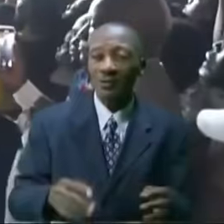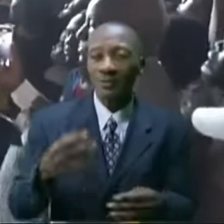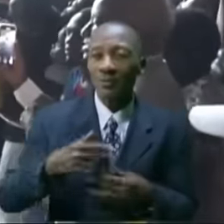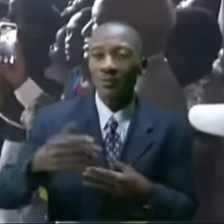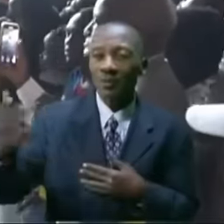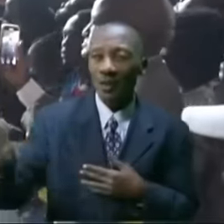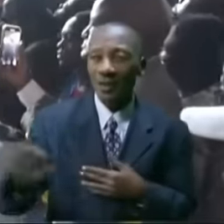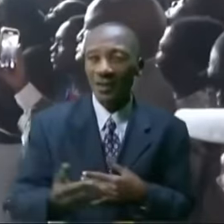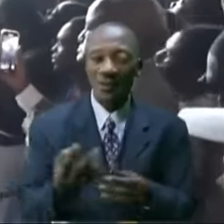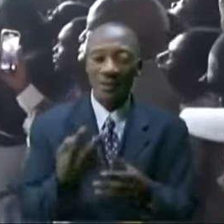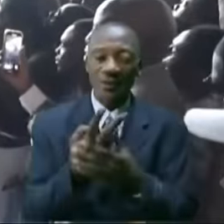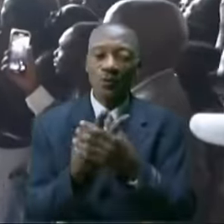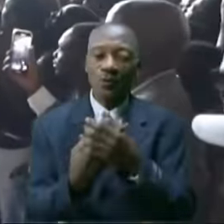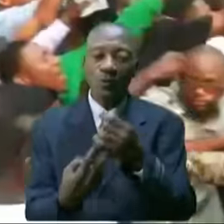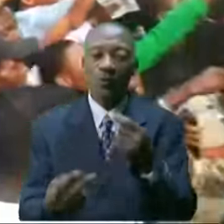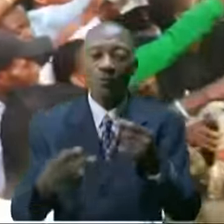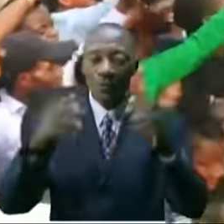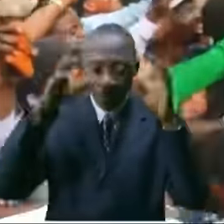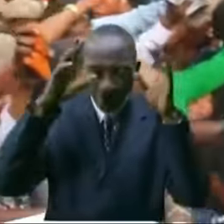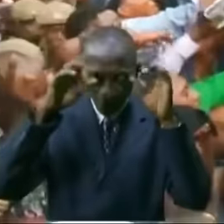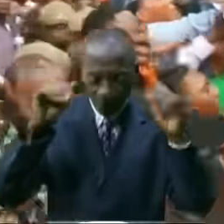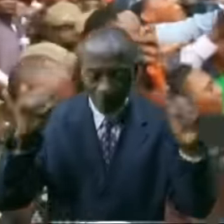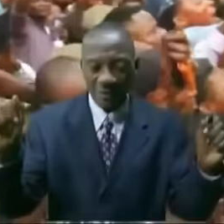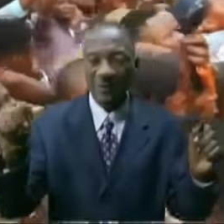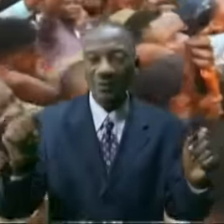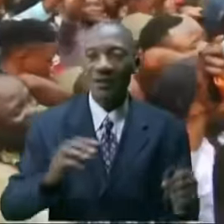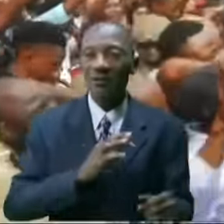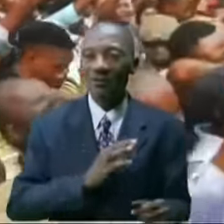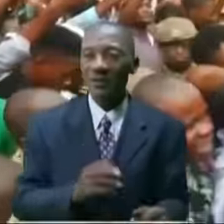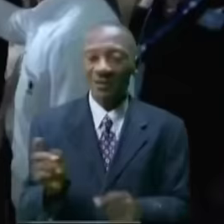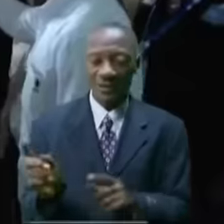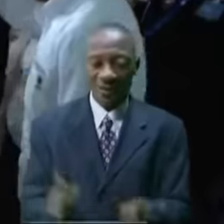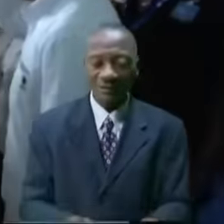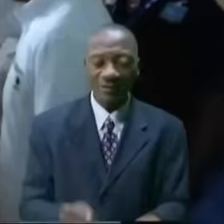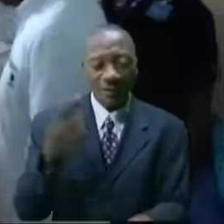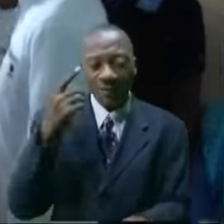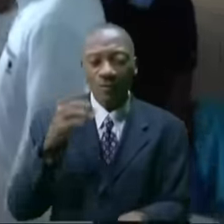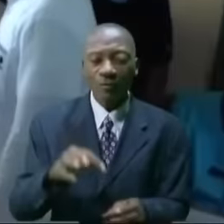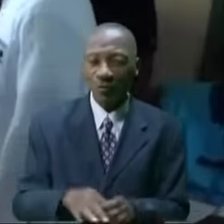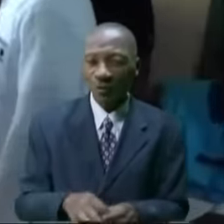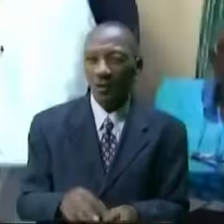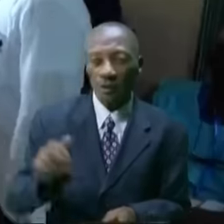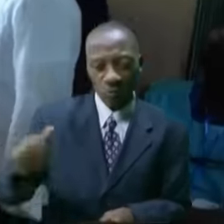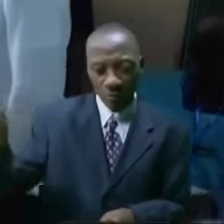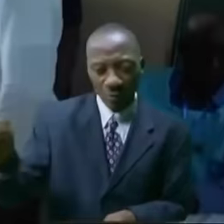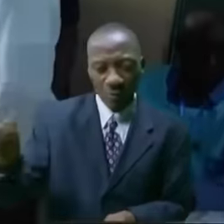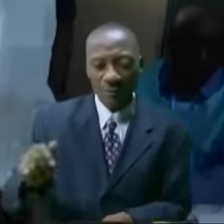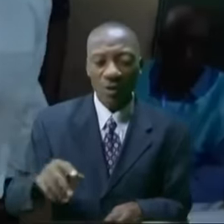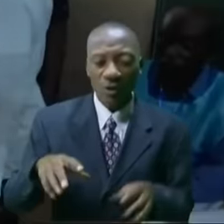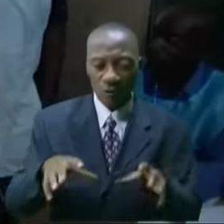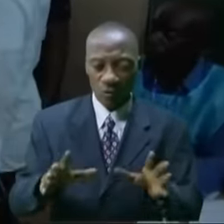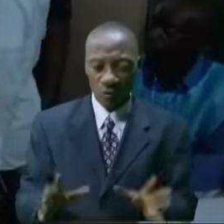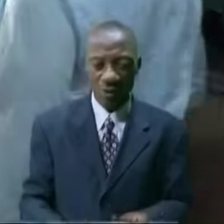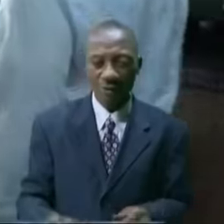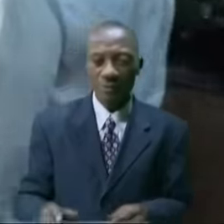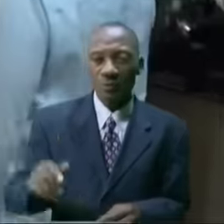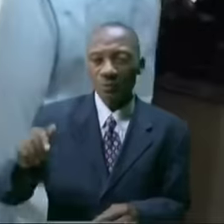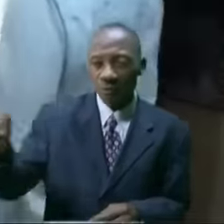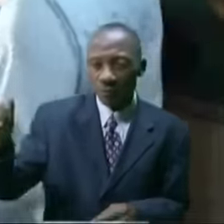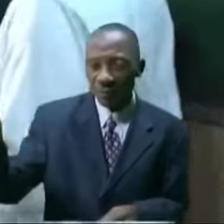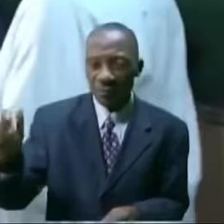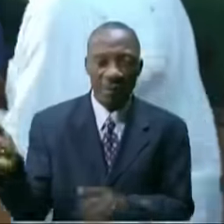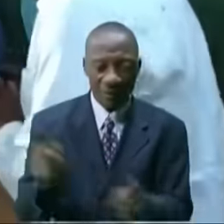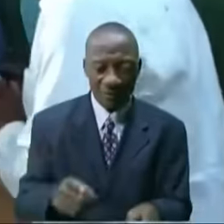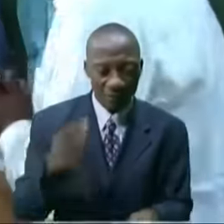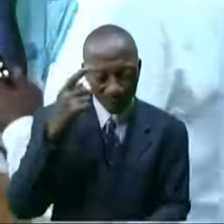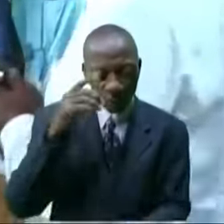Au milieu d'une foule d'électeurs surexcités, Félix-Antoine Tshisekedi, en compagnie de son épouse, la distinguée Denise Nyakeru Tshisekedi, a